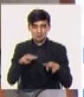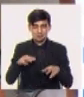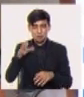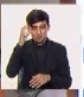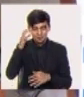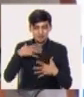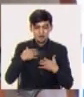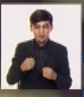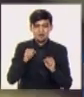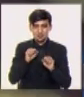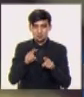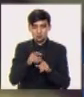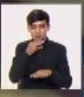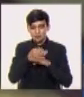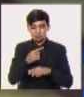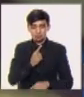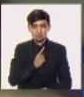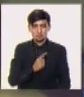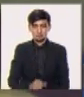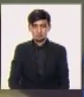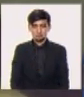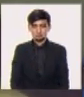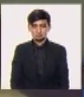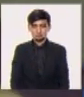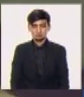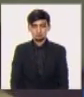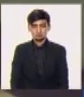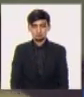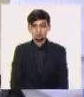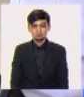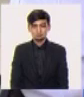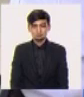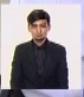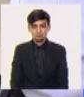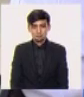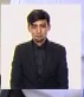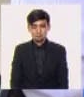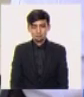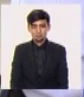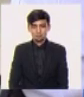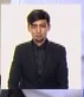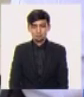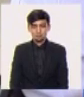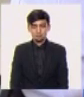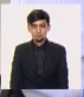здравоохранения. Ждем ответа. Людмила Батюшкина, Ирина Нинашева, Информбюро, Карагандинская область.